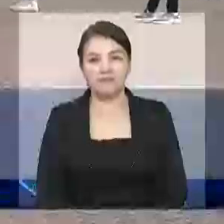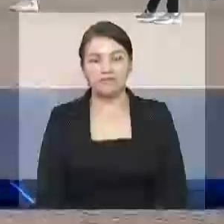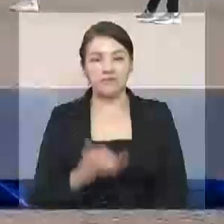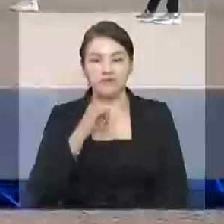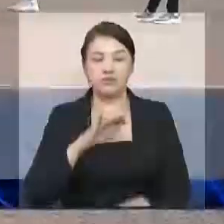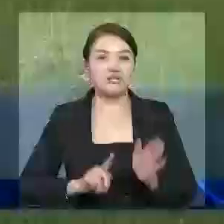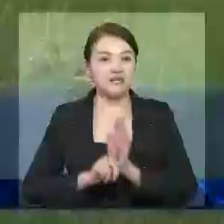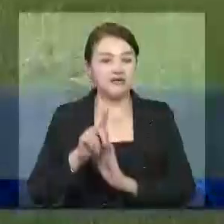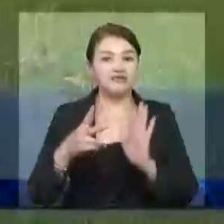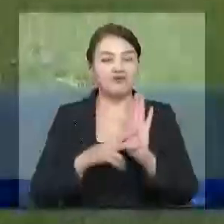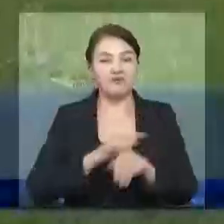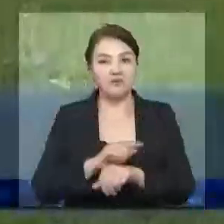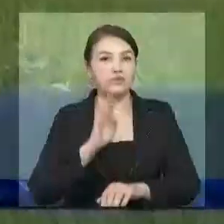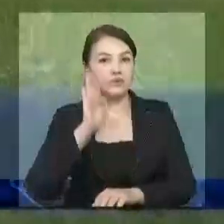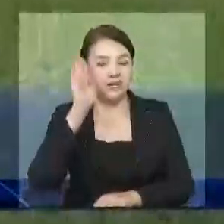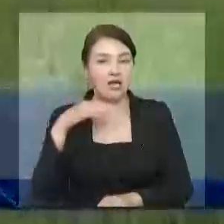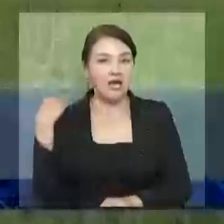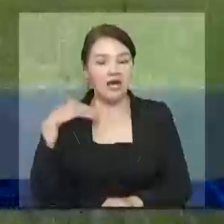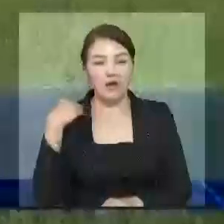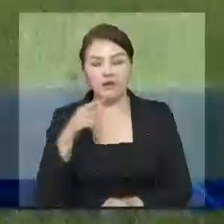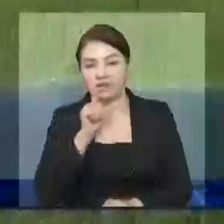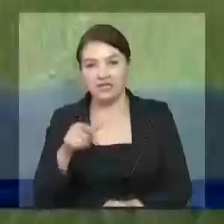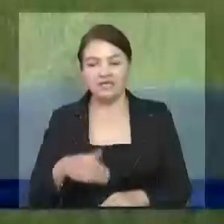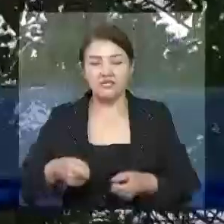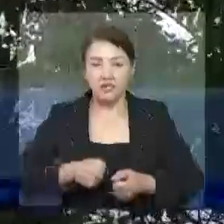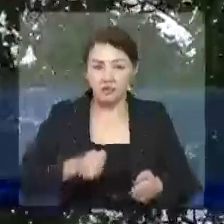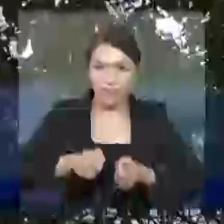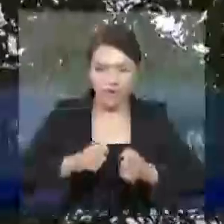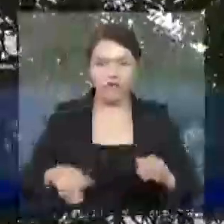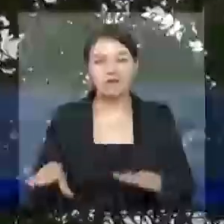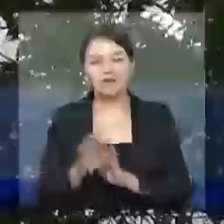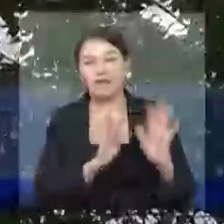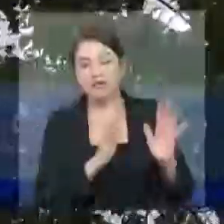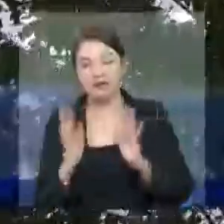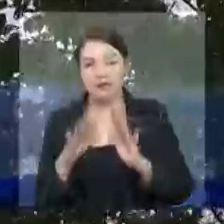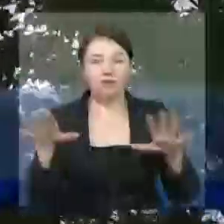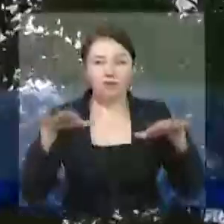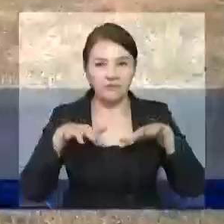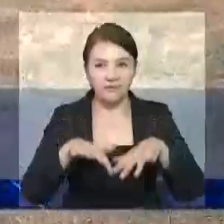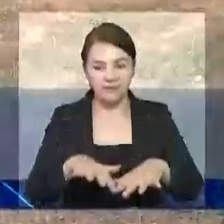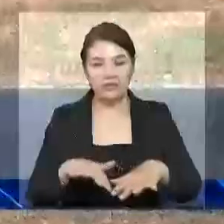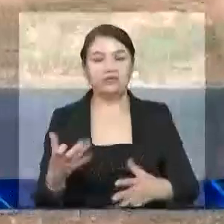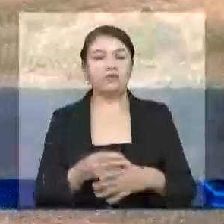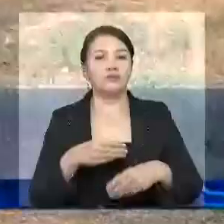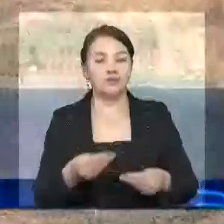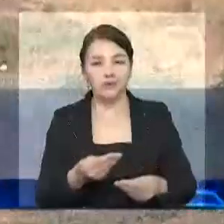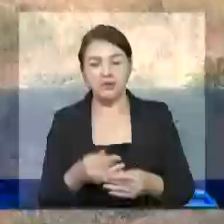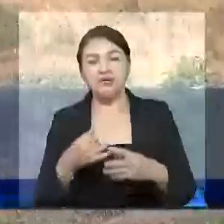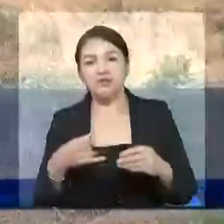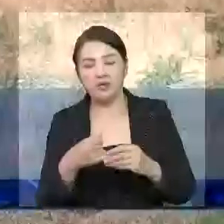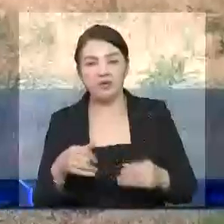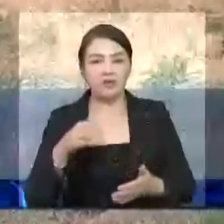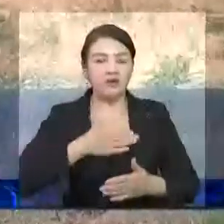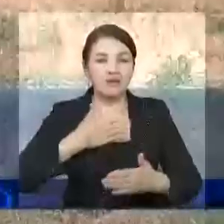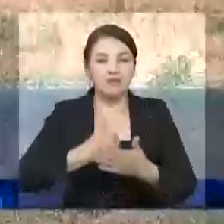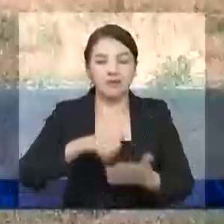Субботник стартовал в 8 часов утра. Актюбинцы с лопатами и граблями собрались в центральном городском парке. Всем были определены территории для уборки. Активное участие